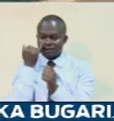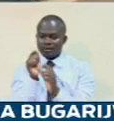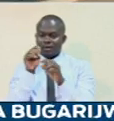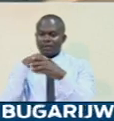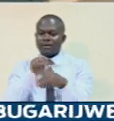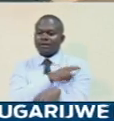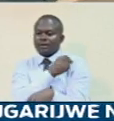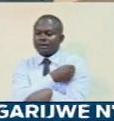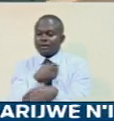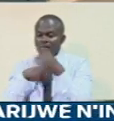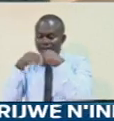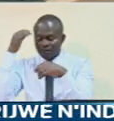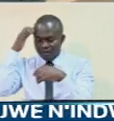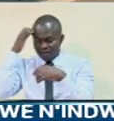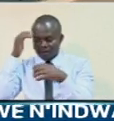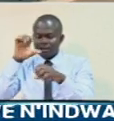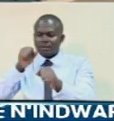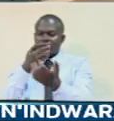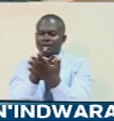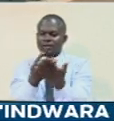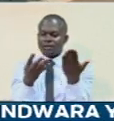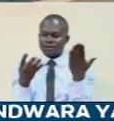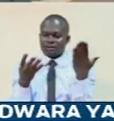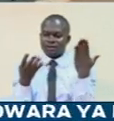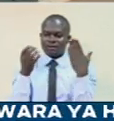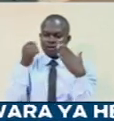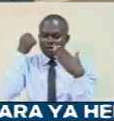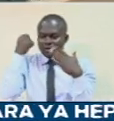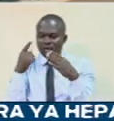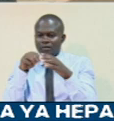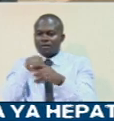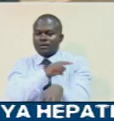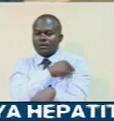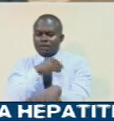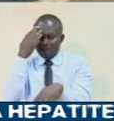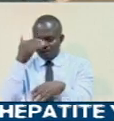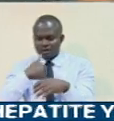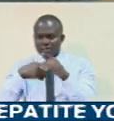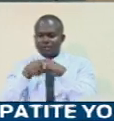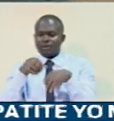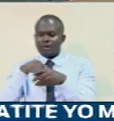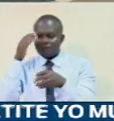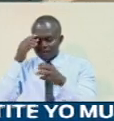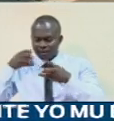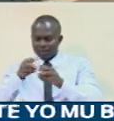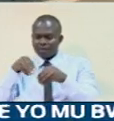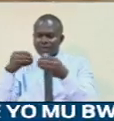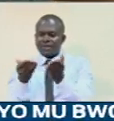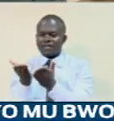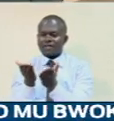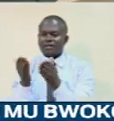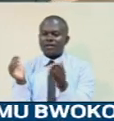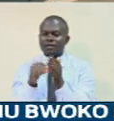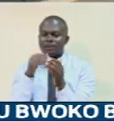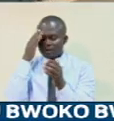bwo mu mutwe ntibamufate ngo bamufunge ngo ni umusazi wateye kwa muganga. Bakumva ko yaje kwa muganga kuko afite ubumuga, bakamenya uko bamuha serivisi, bakamenya